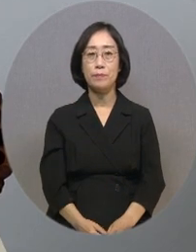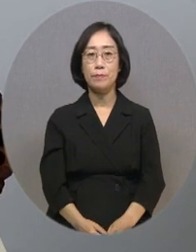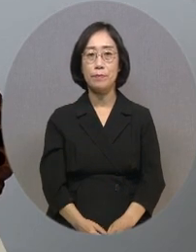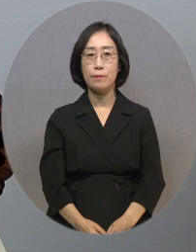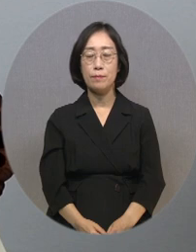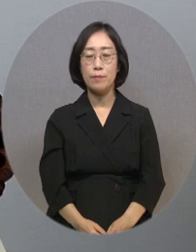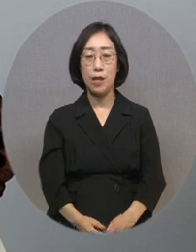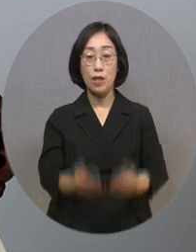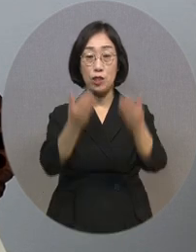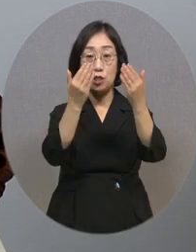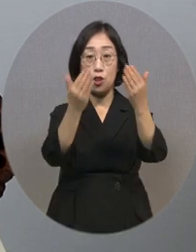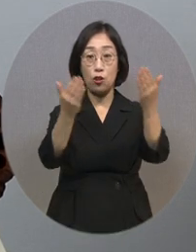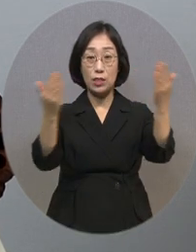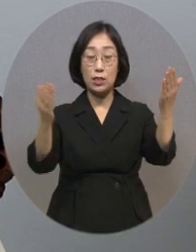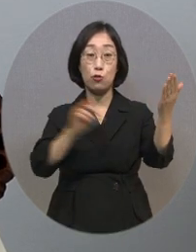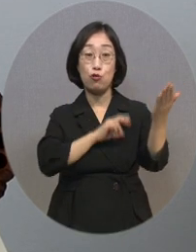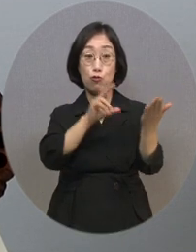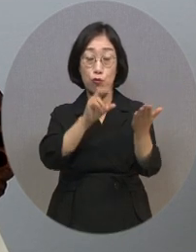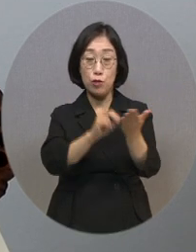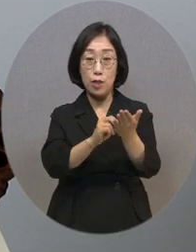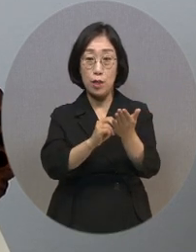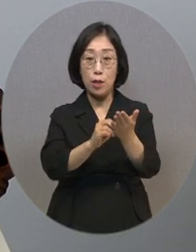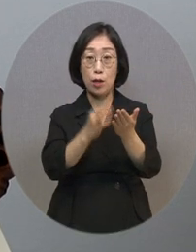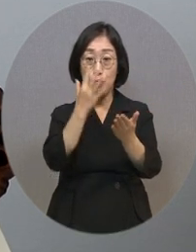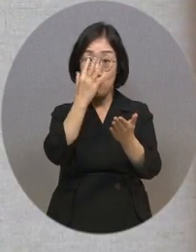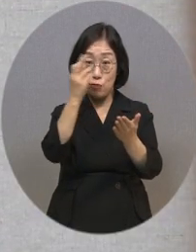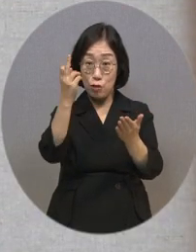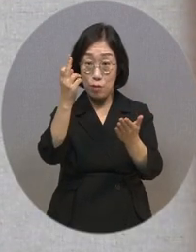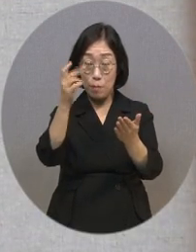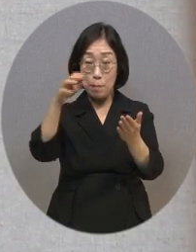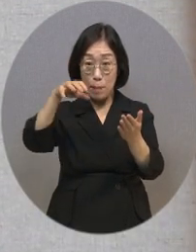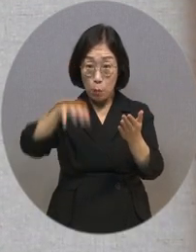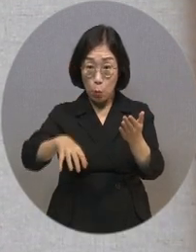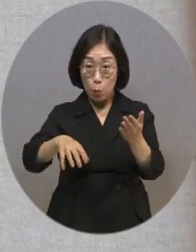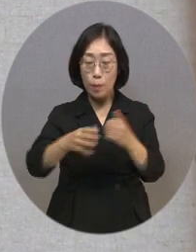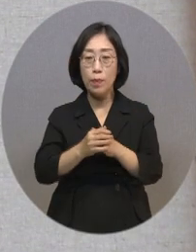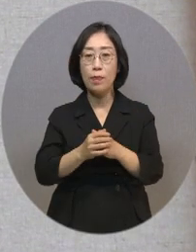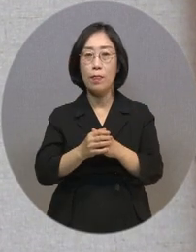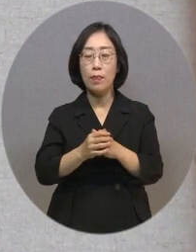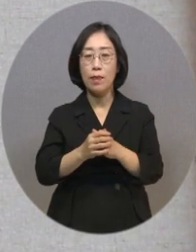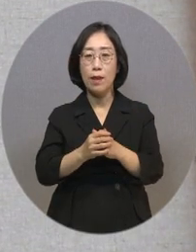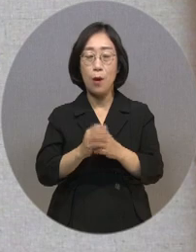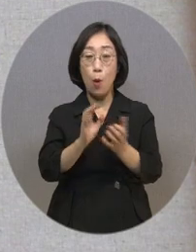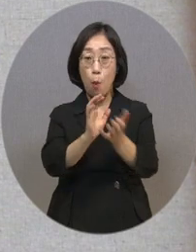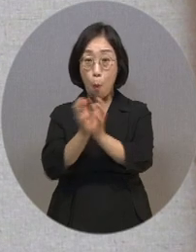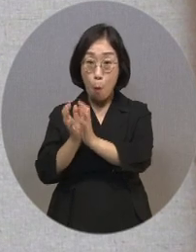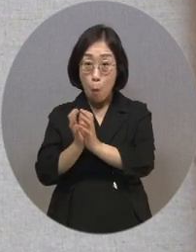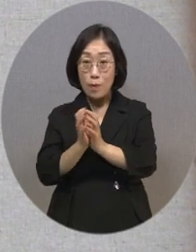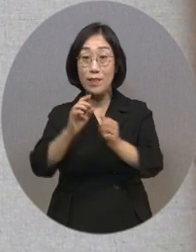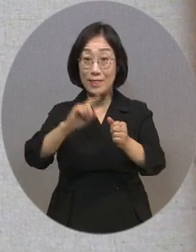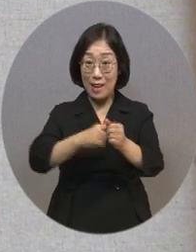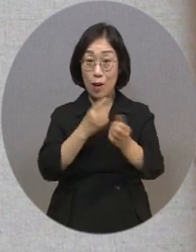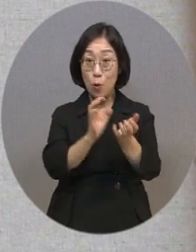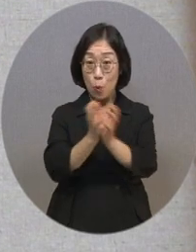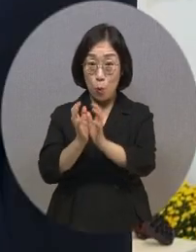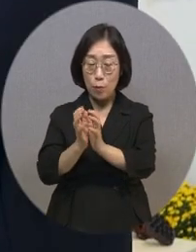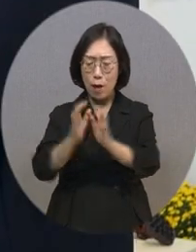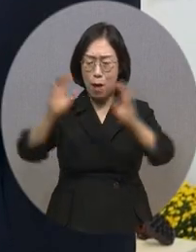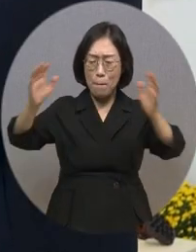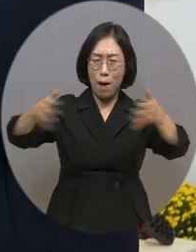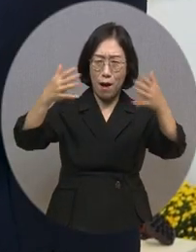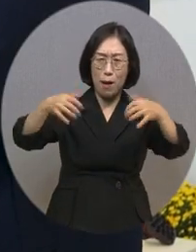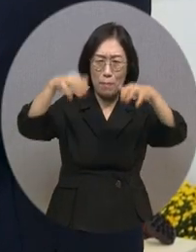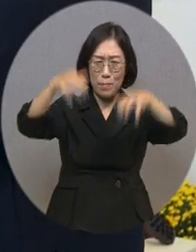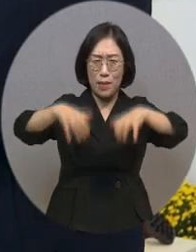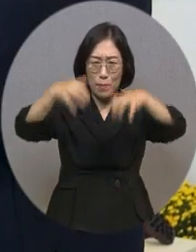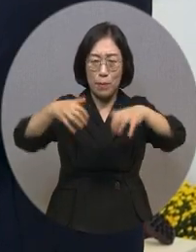이번 전시의 주제인 순천만 야생화는 비와 바람에 흔들리며 꽃을 피워내고